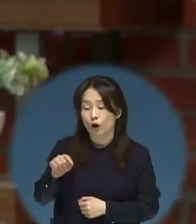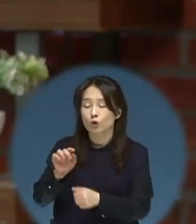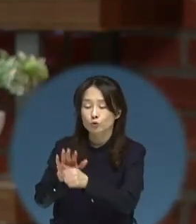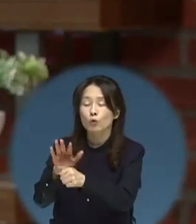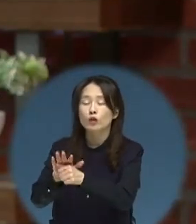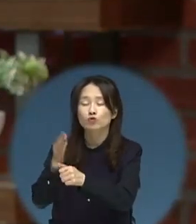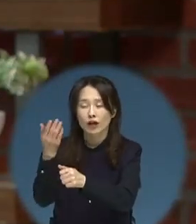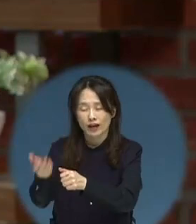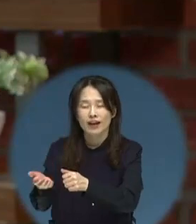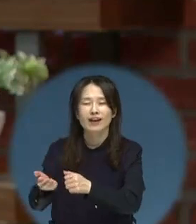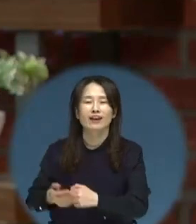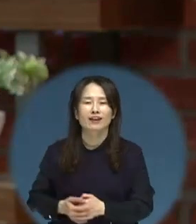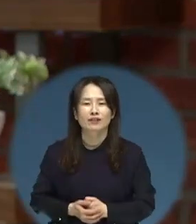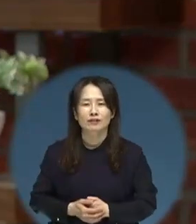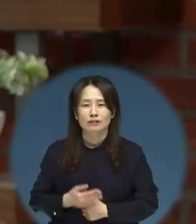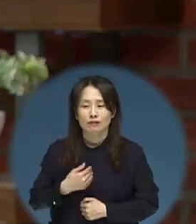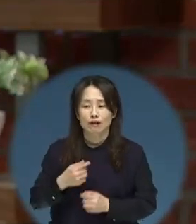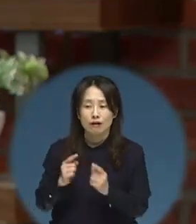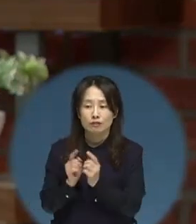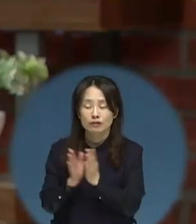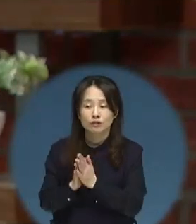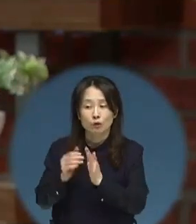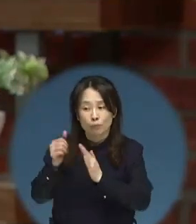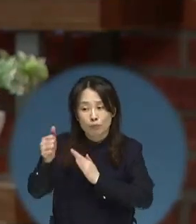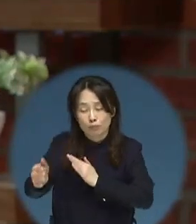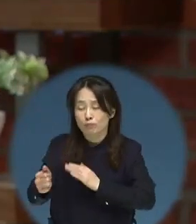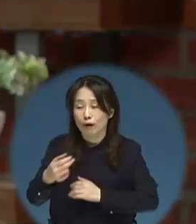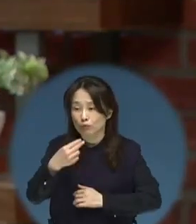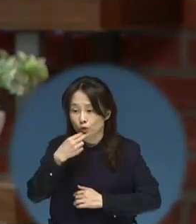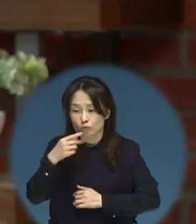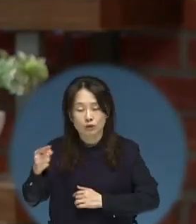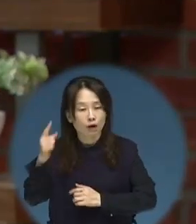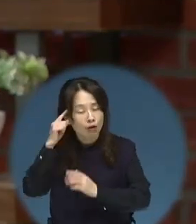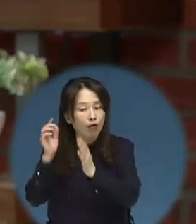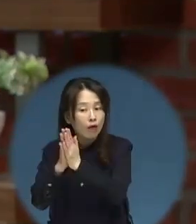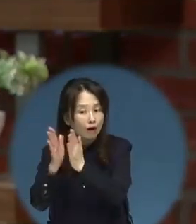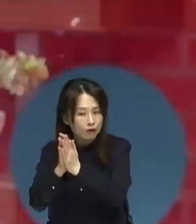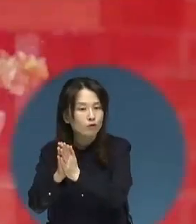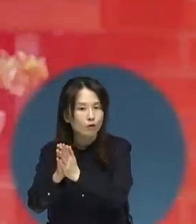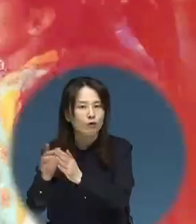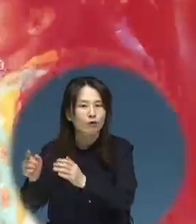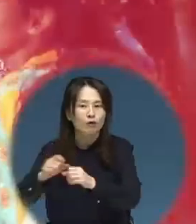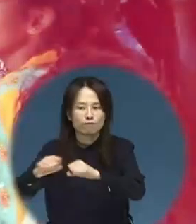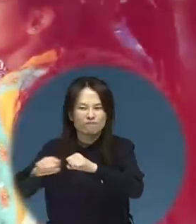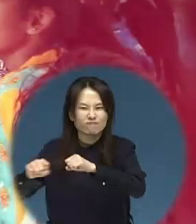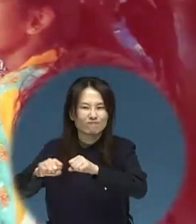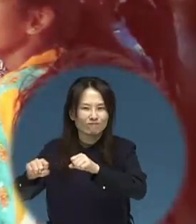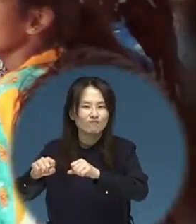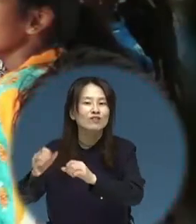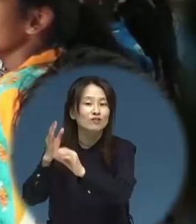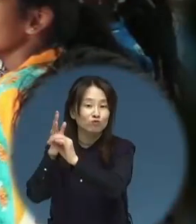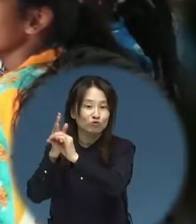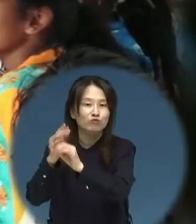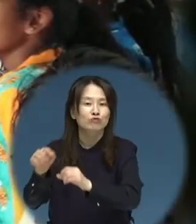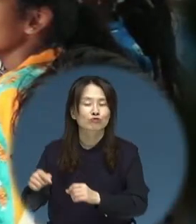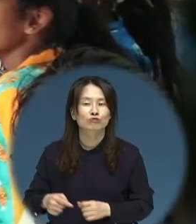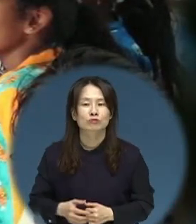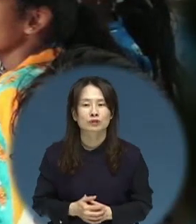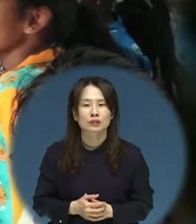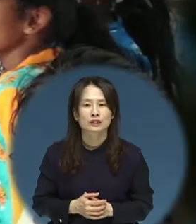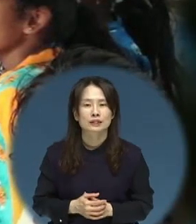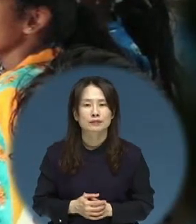해봐. 이렇게 해서 제가 직접 가지 않았는데 현지에서 그렇게 활동을 지금 3개나 이제 작은 아카데미, 그 다음에